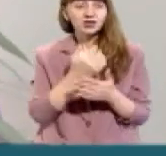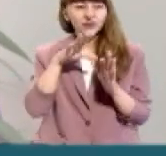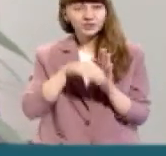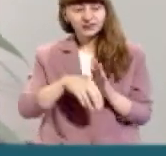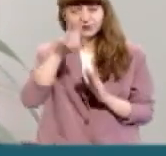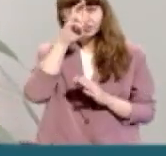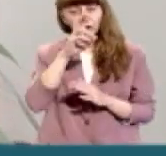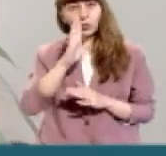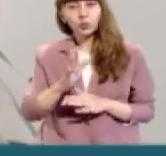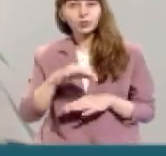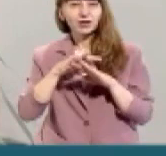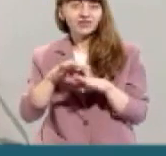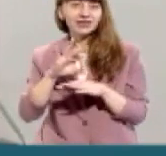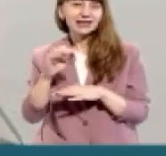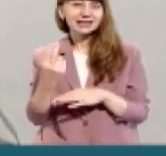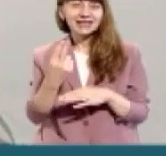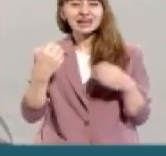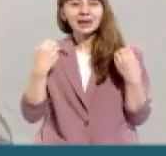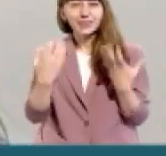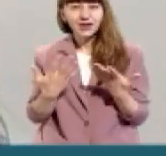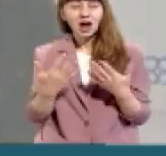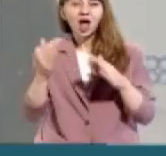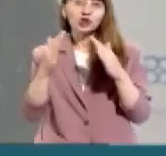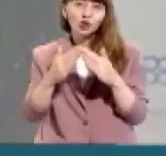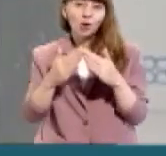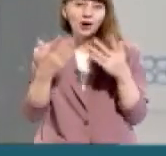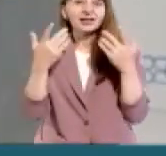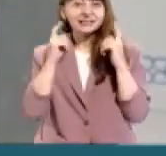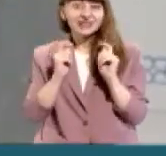всей страной они будут отмечать национальный праздник, а дома –